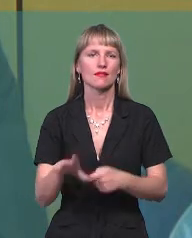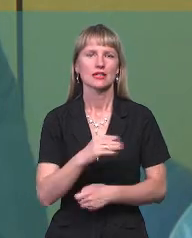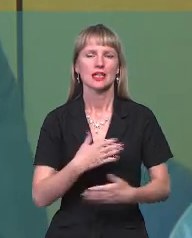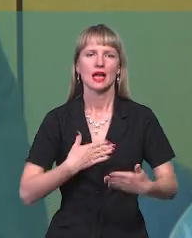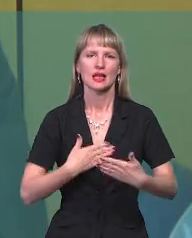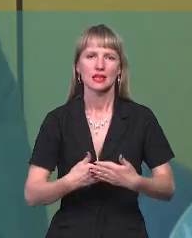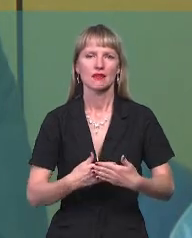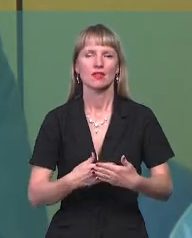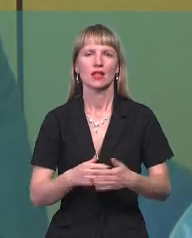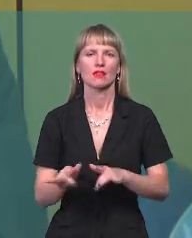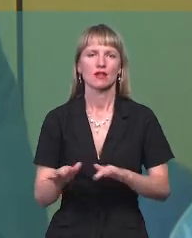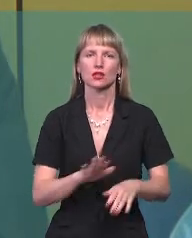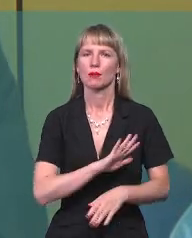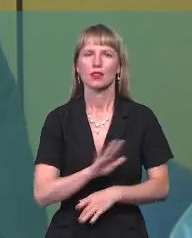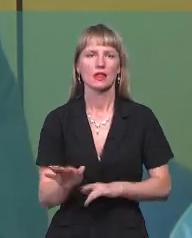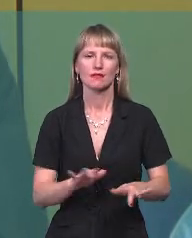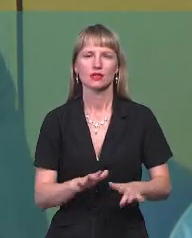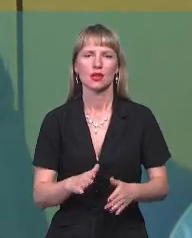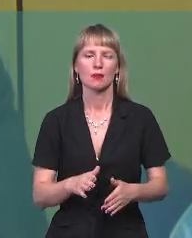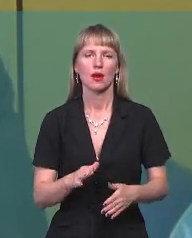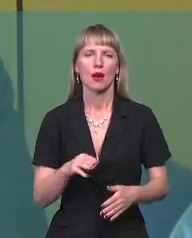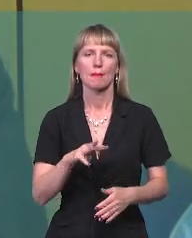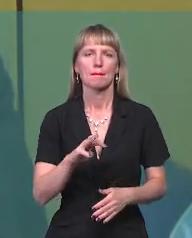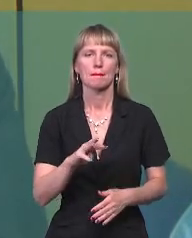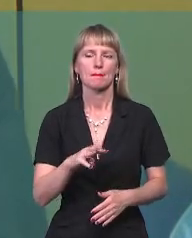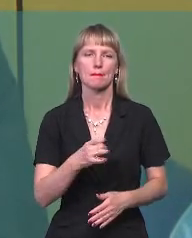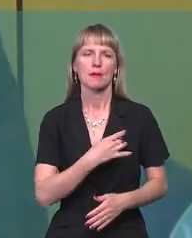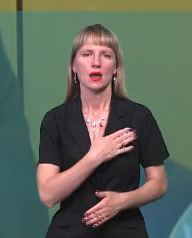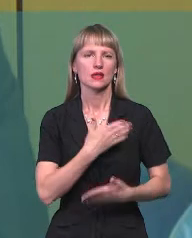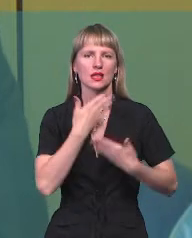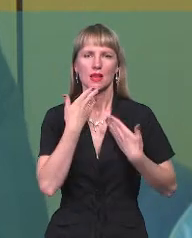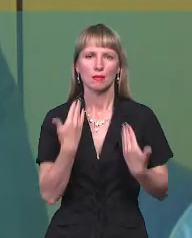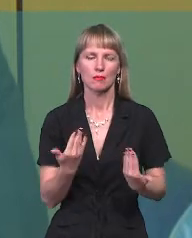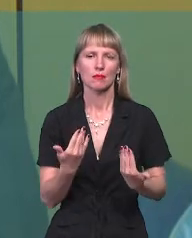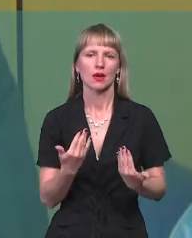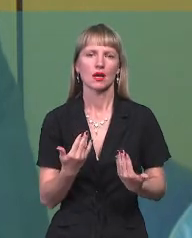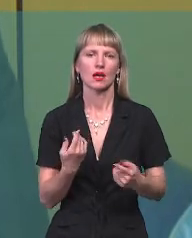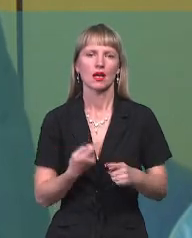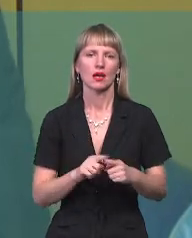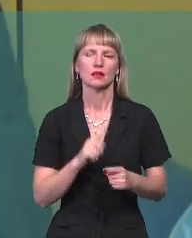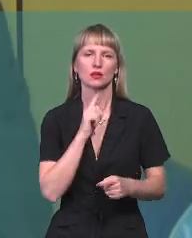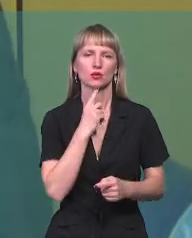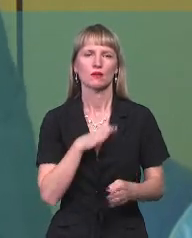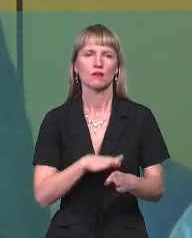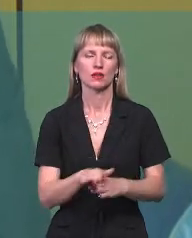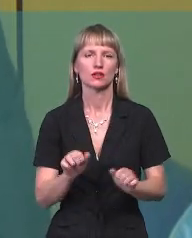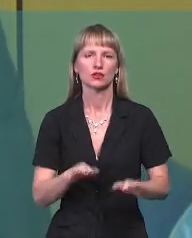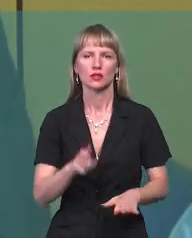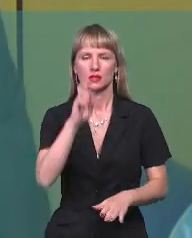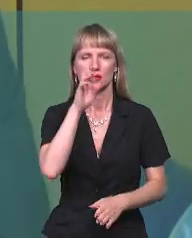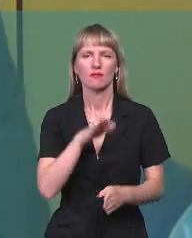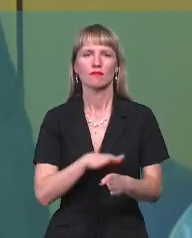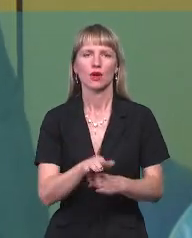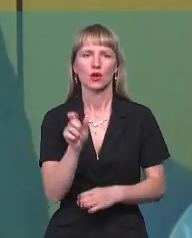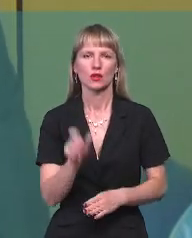рухоме, нерухоме майно, фактично відсутнє, не зареєстроване за боржником. Це унеможливлює виконання рішення. Однак державним